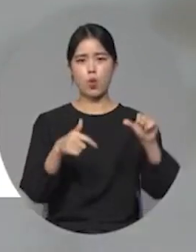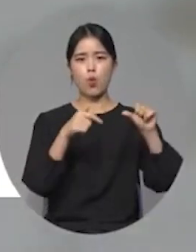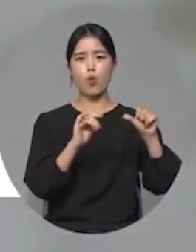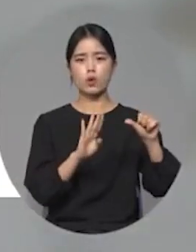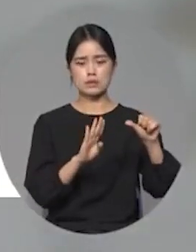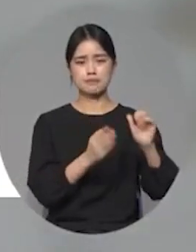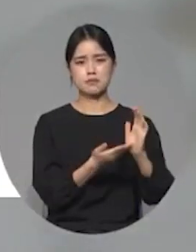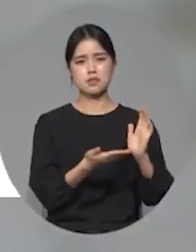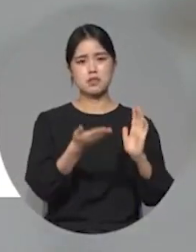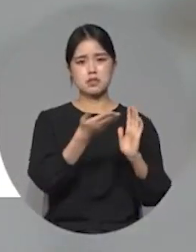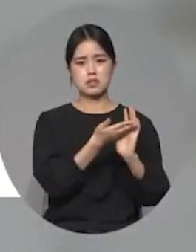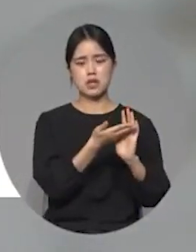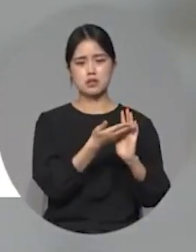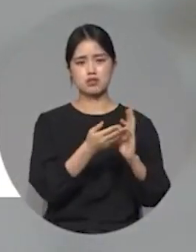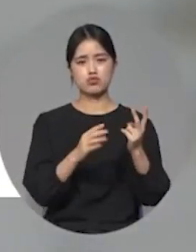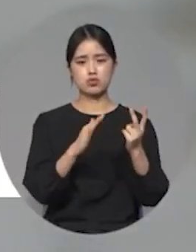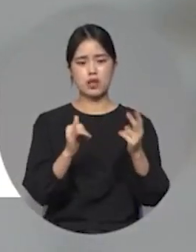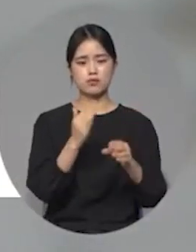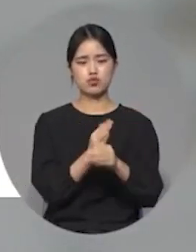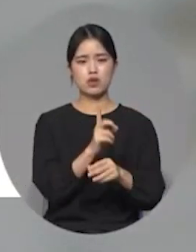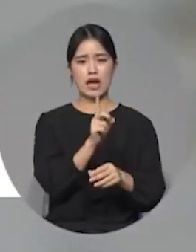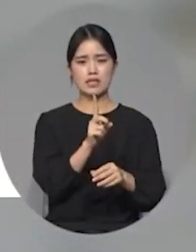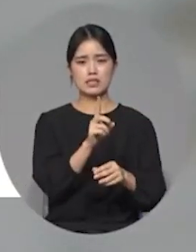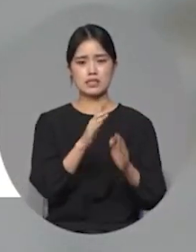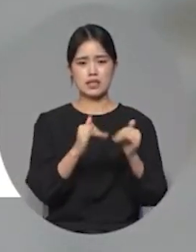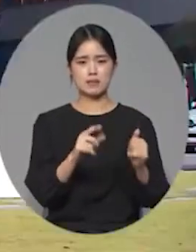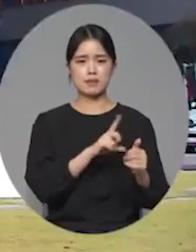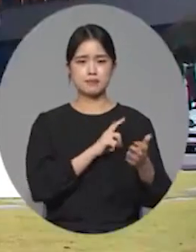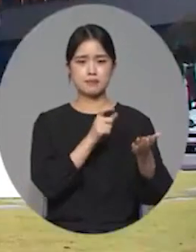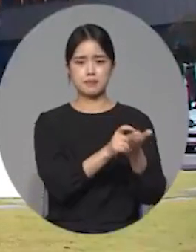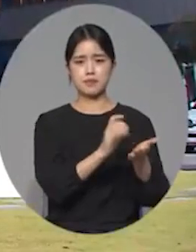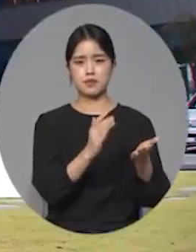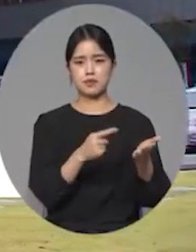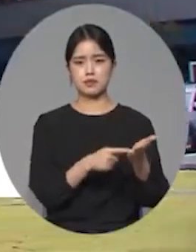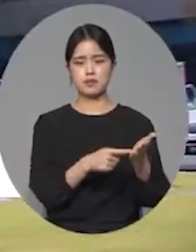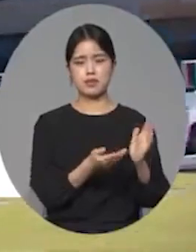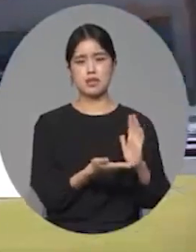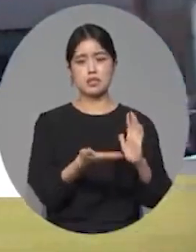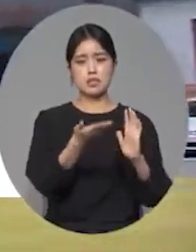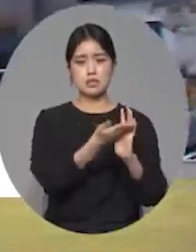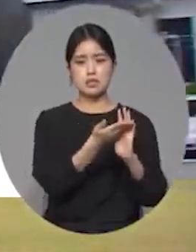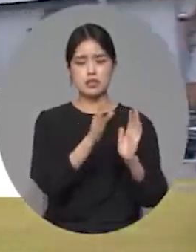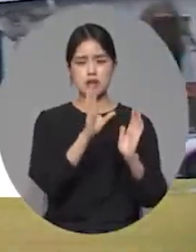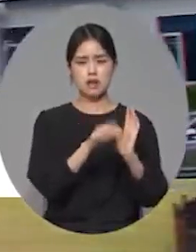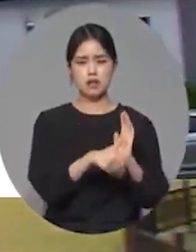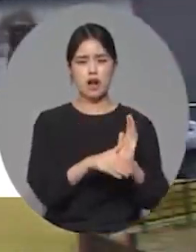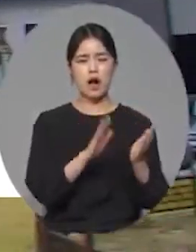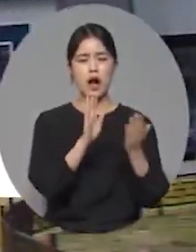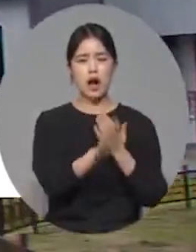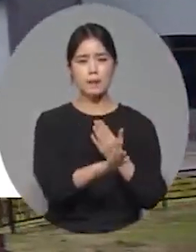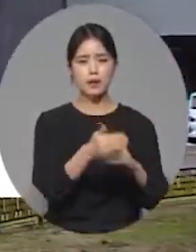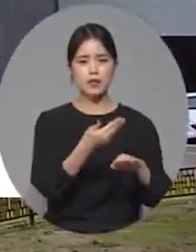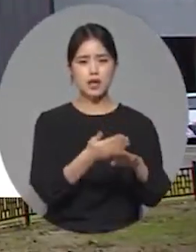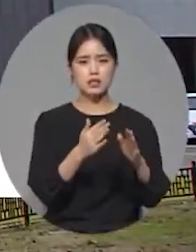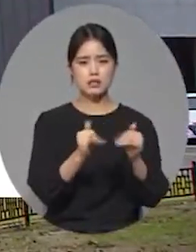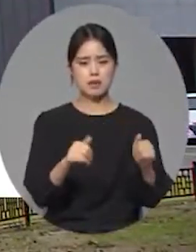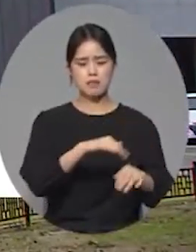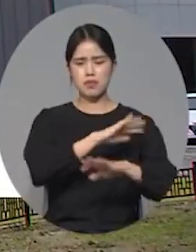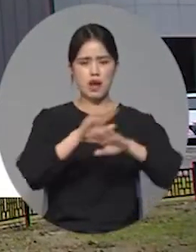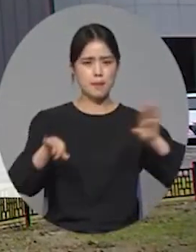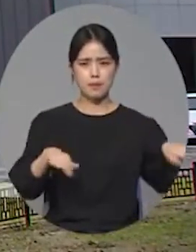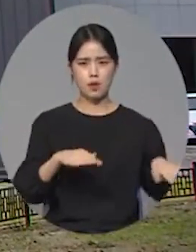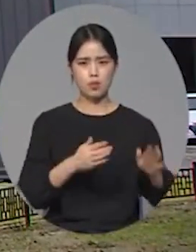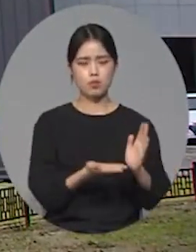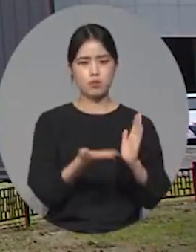사무관 승진자 2명 중 1명으로 이름을 올립니다. 승진 서열상 앞순위에 있던 공무원들을 제치고